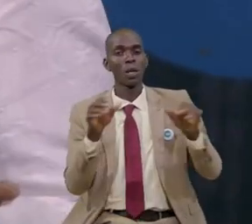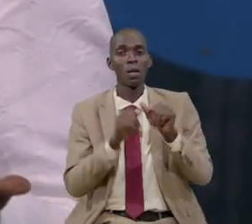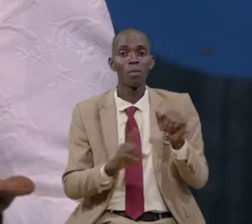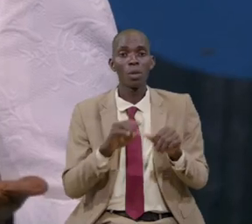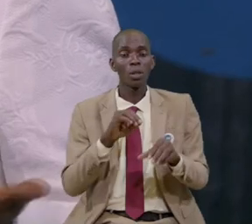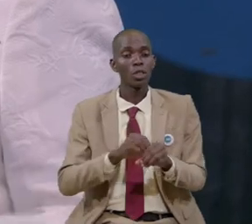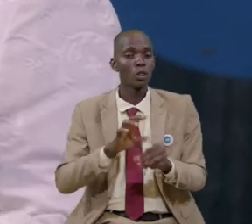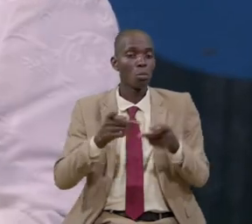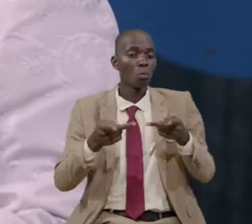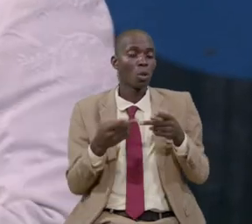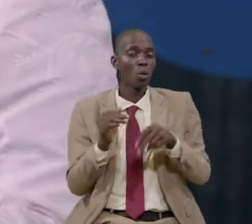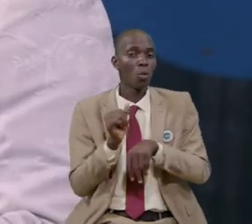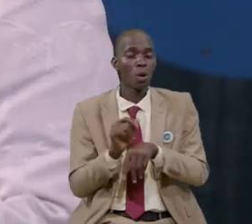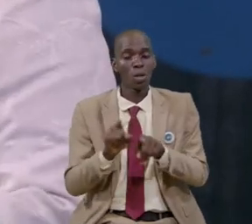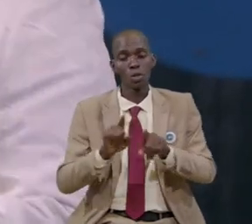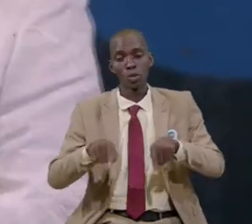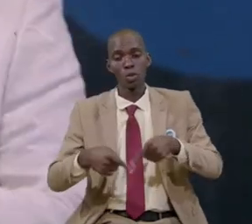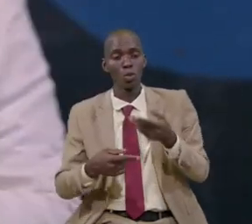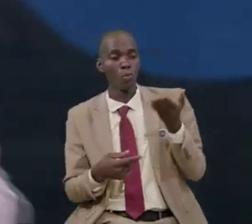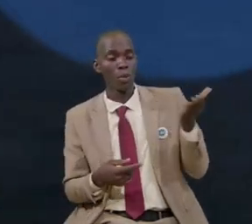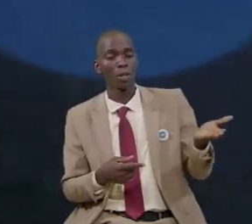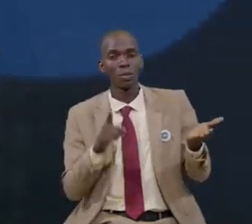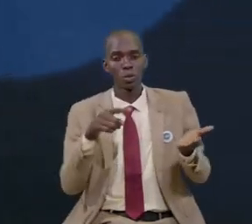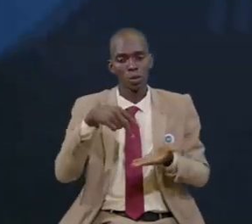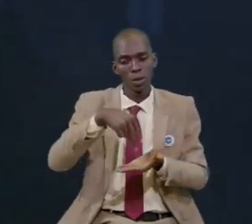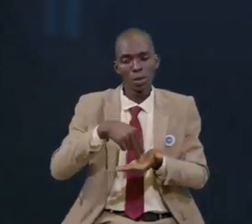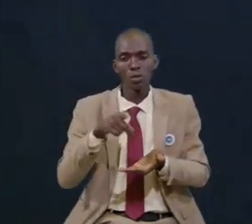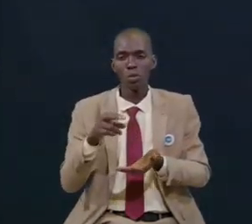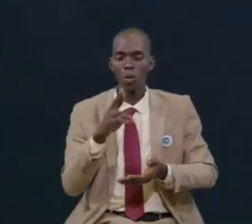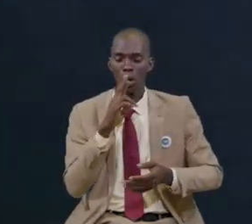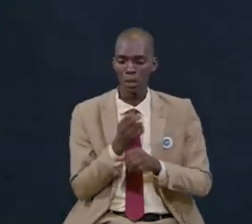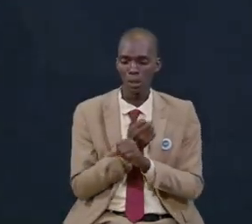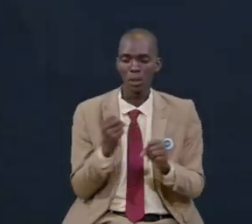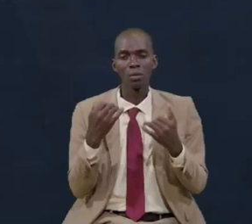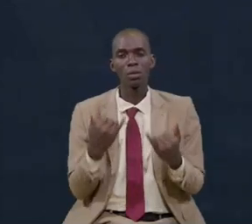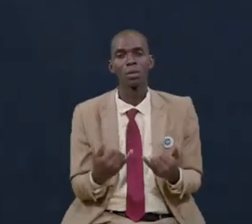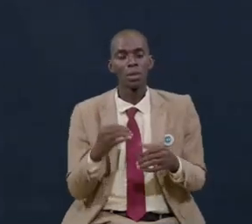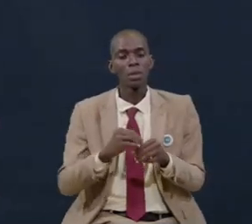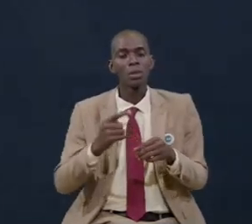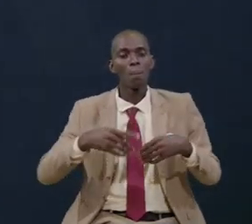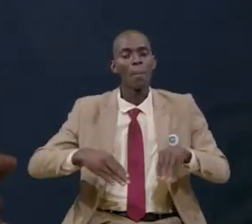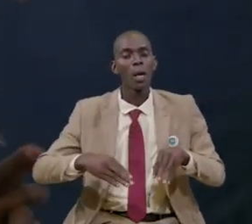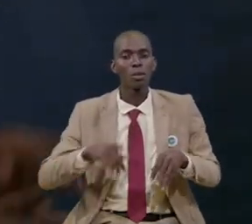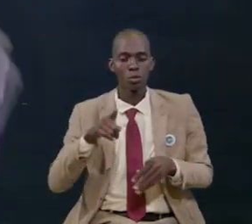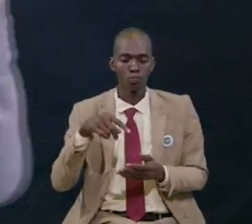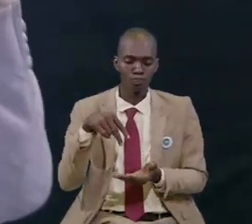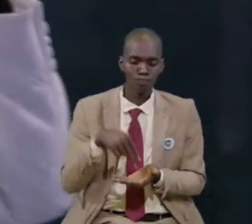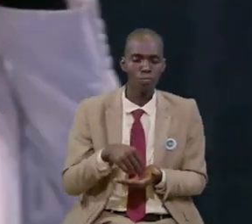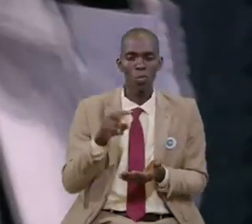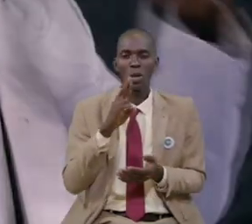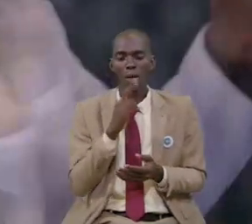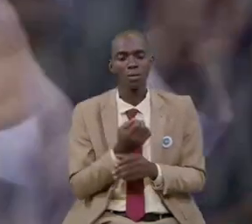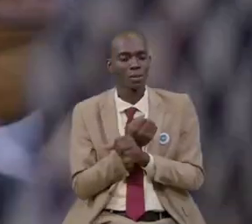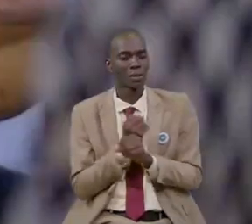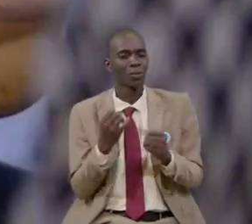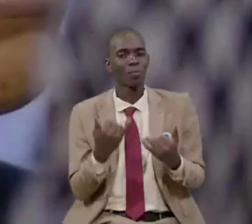vous allez là-bas au boulot, vous restez ferme, vous êtes maintenant né de nouveau. Au marché, vous restez ferme, vous êtes maintenant né de nouveau. Partout où vous